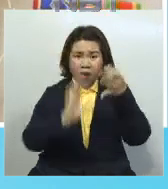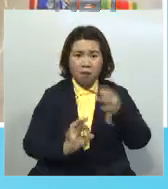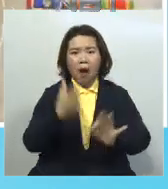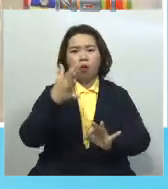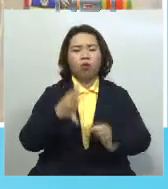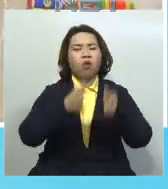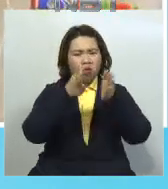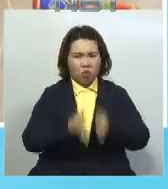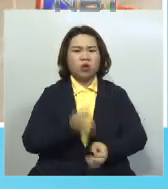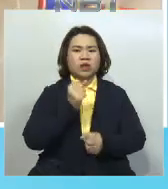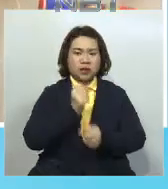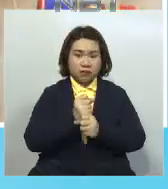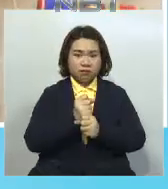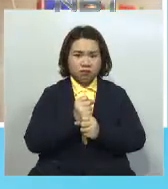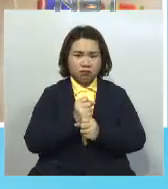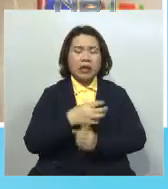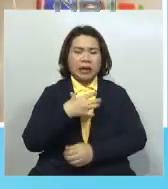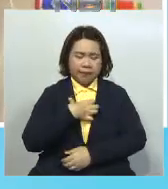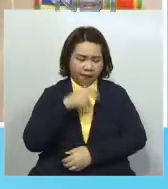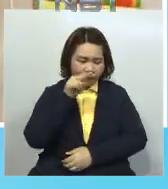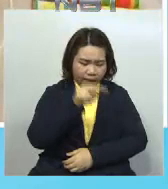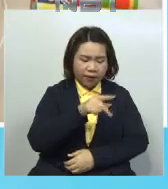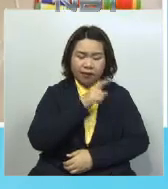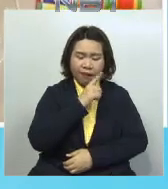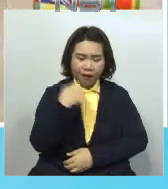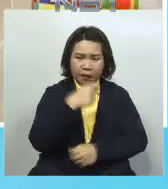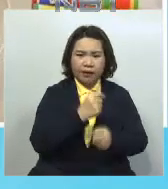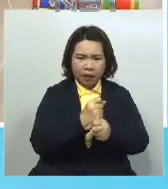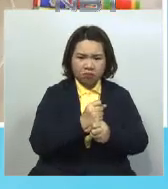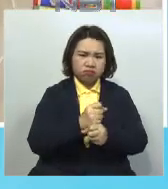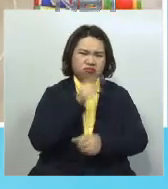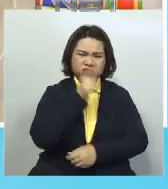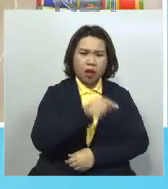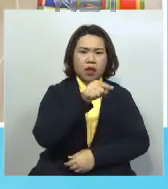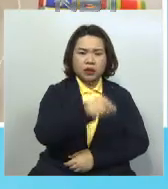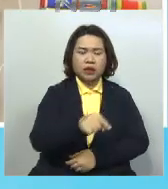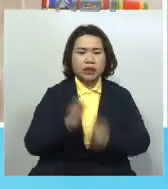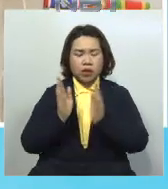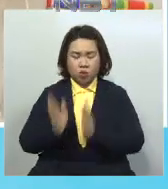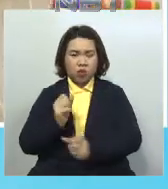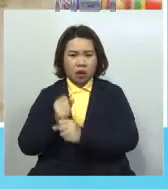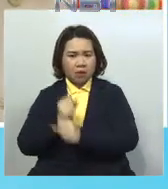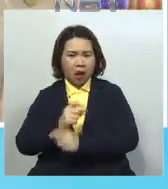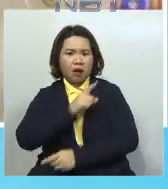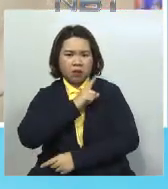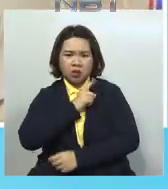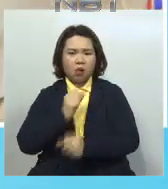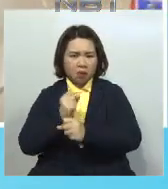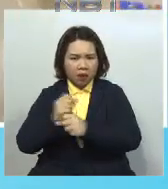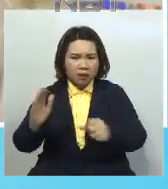ษย์ 100% ก็อยากจะให้ช่วยกันประนามคุณจุดนะฮะเจ้าหน้าที่เราทำงานเต็มที่นะครับบางครั้ง 2-3